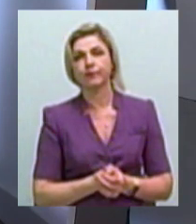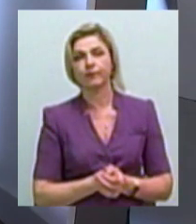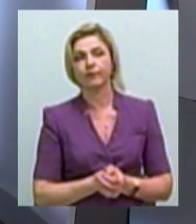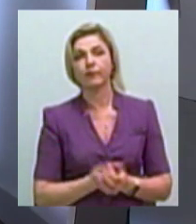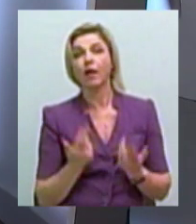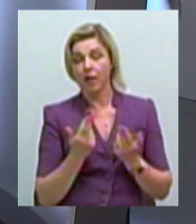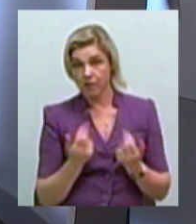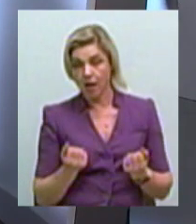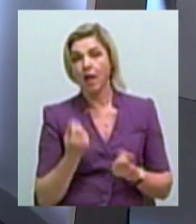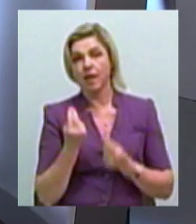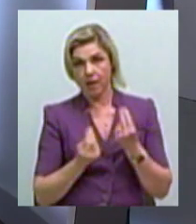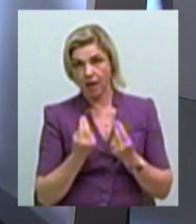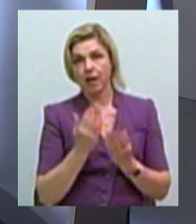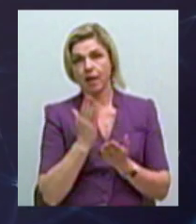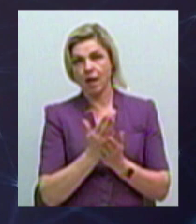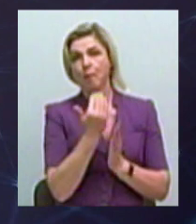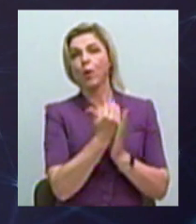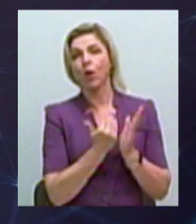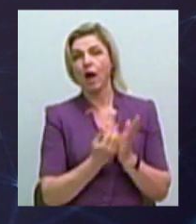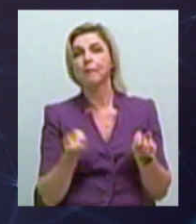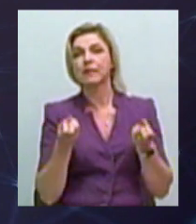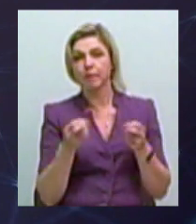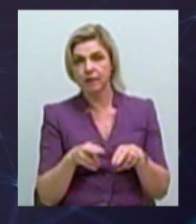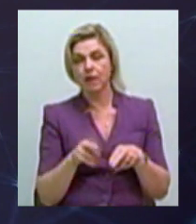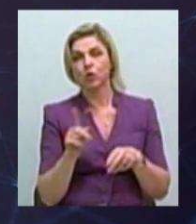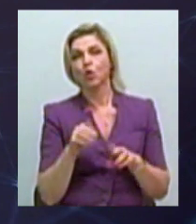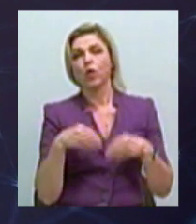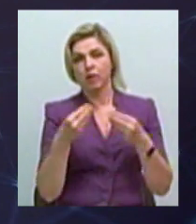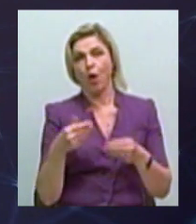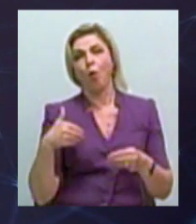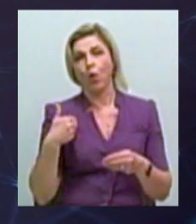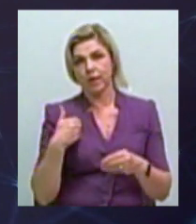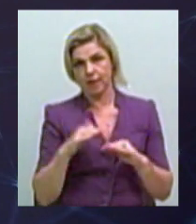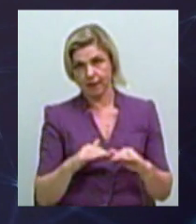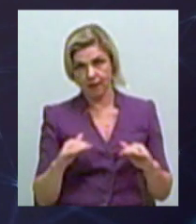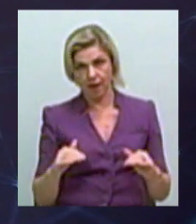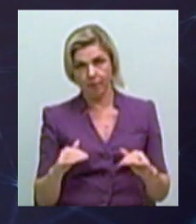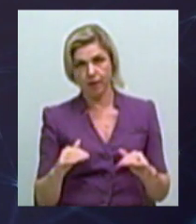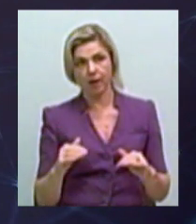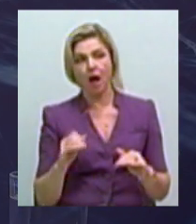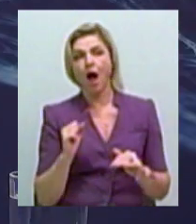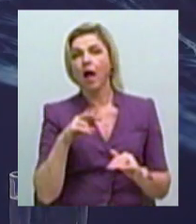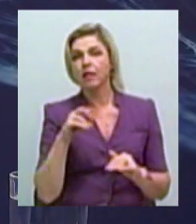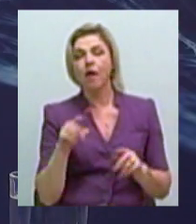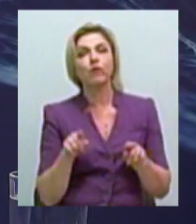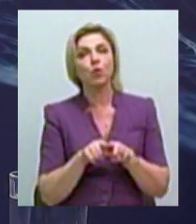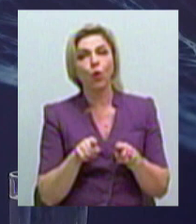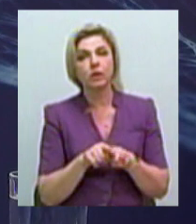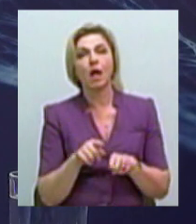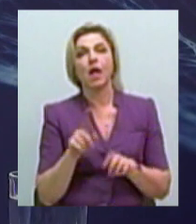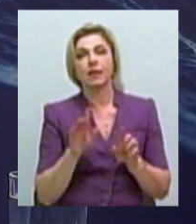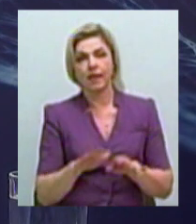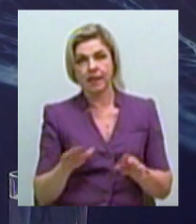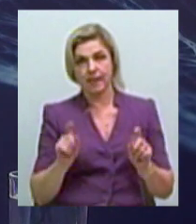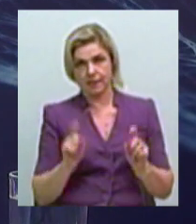Так, є ігри, є програми спеціальні, які приносять користь дітям. Тобто, але все одне вони сидять